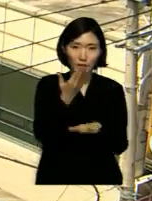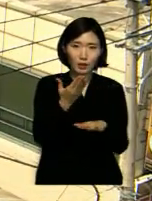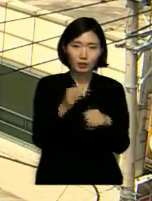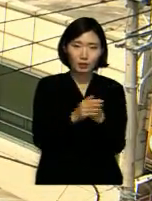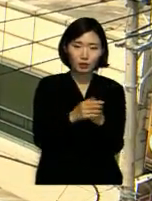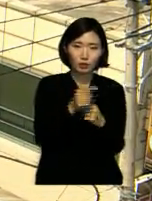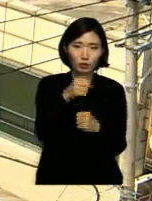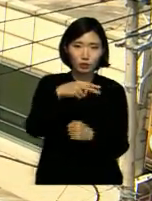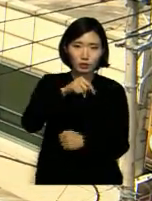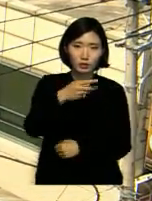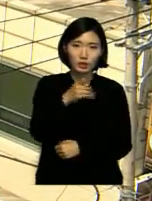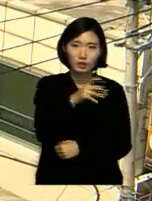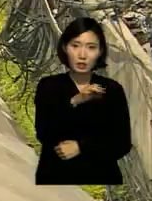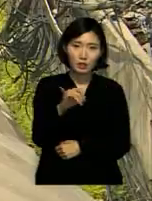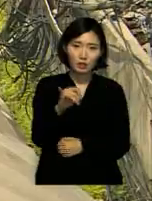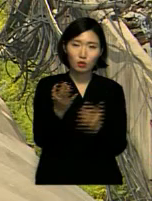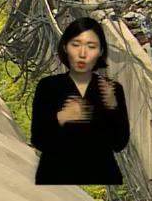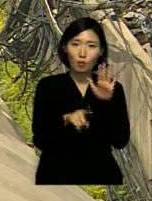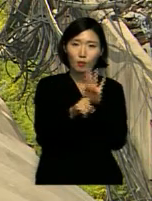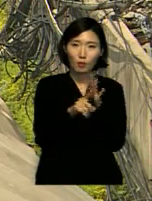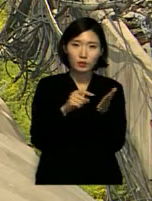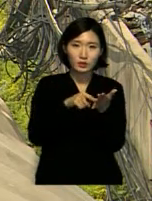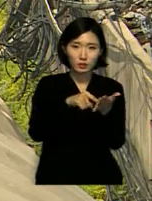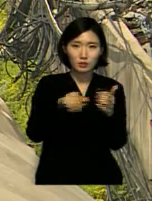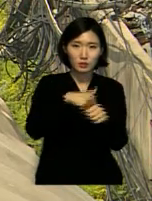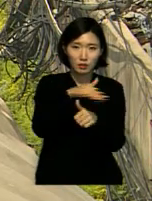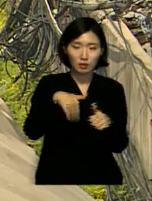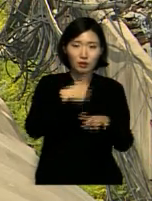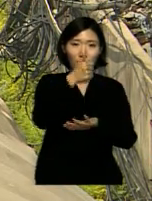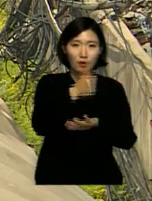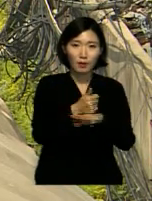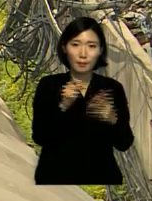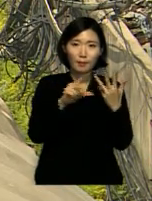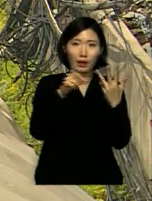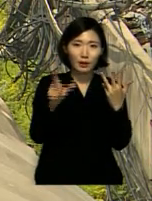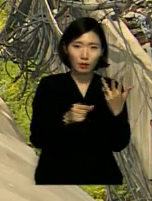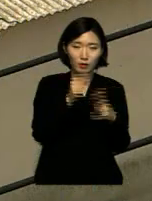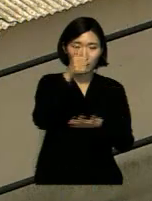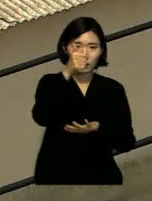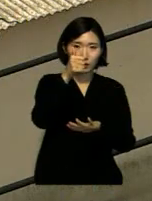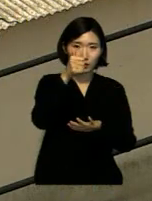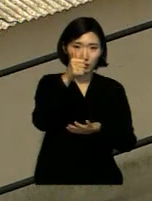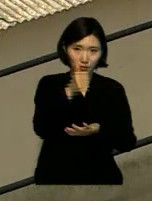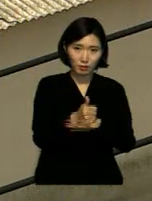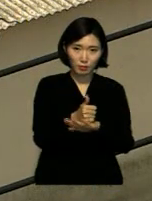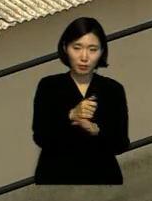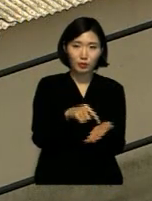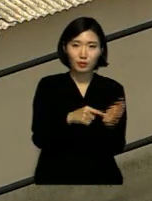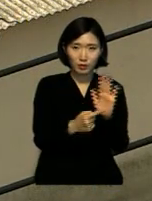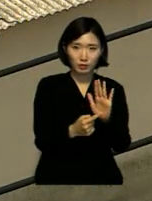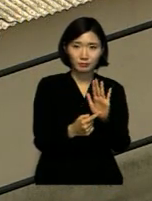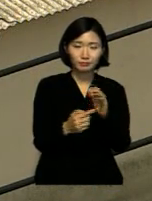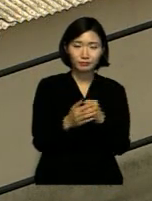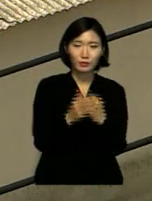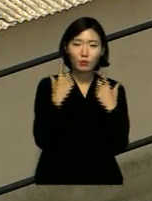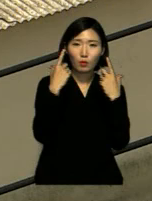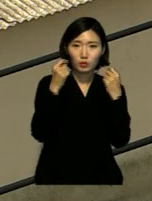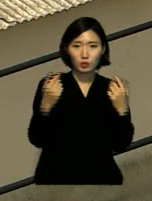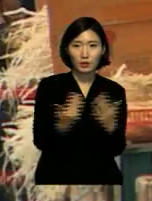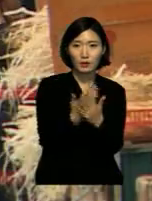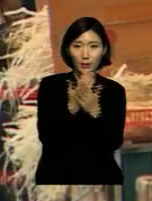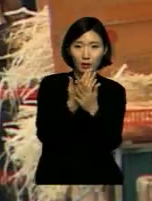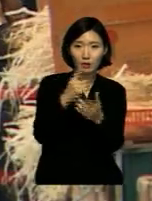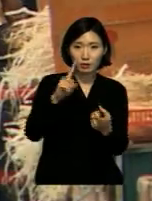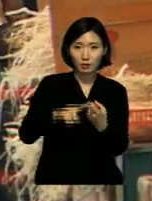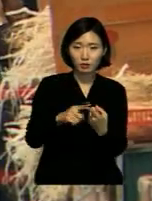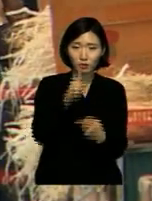뉴스테이 공모 사업을 신청한 상태. 공모 결과는 8월경 발표될 예정입니다. 보존과 개발을